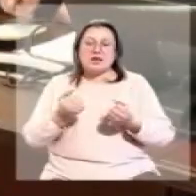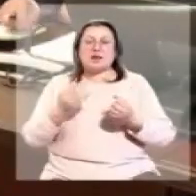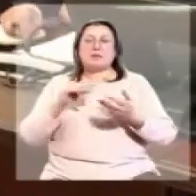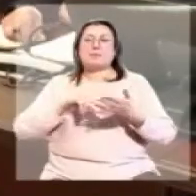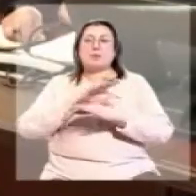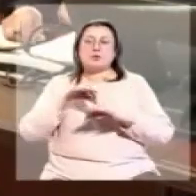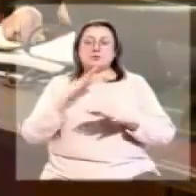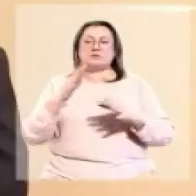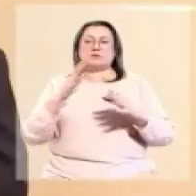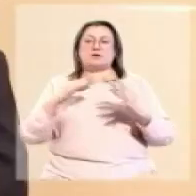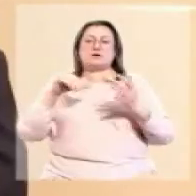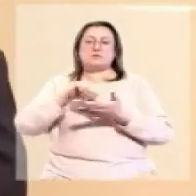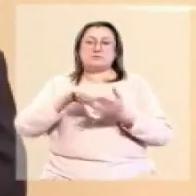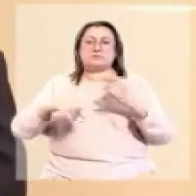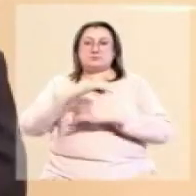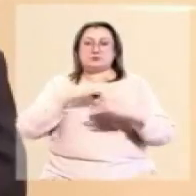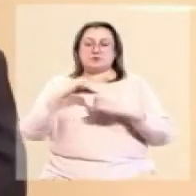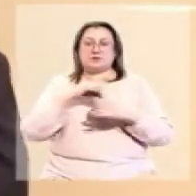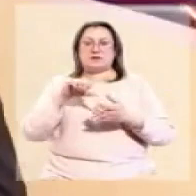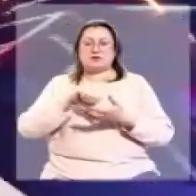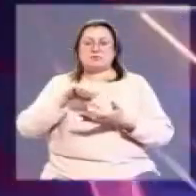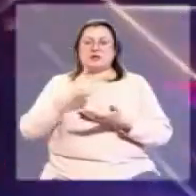расширенном совещании с участием главы региона.